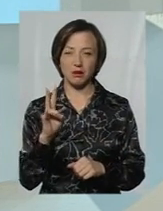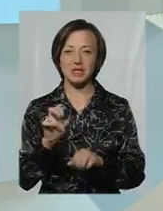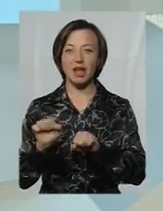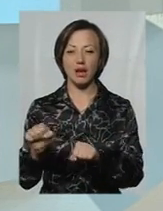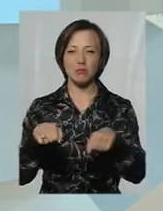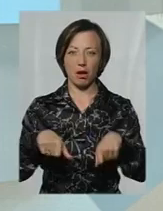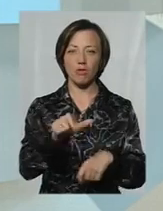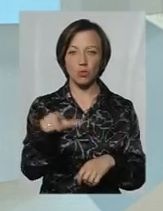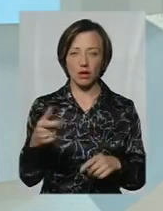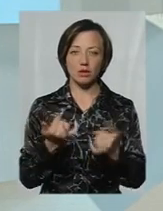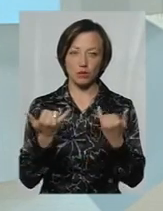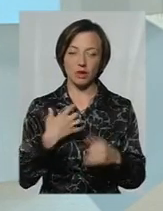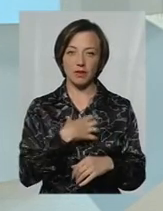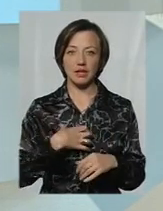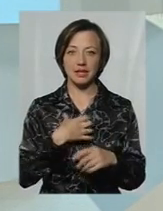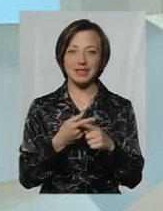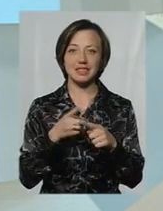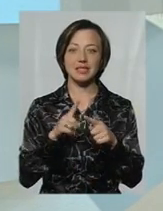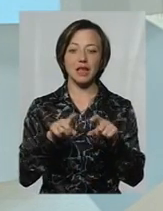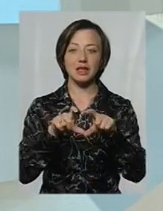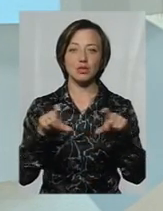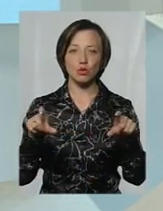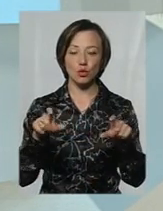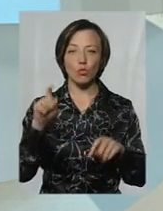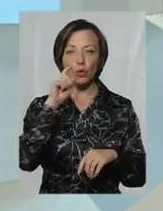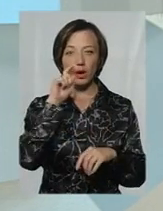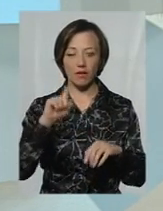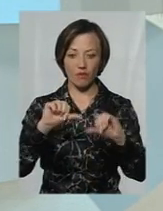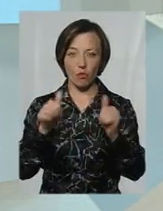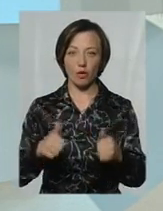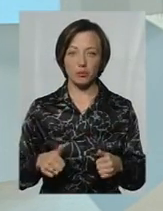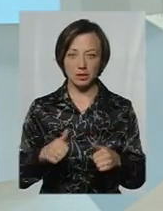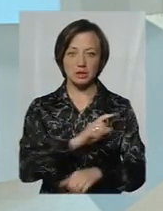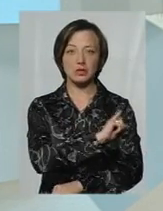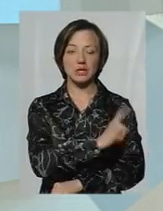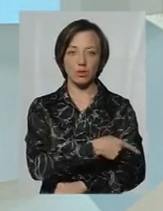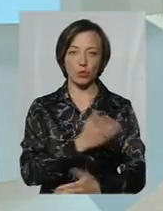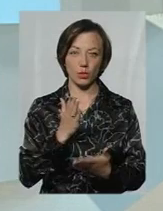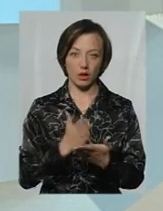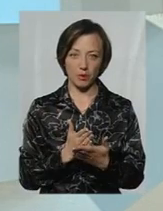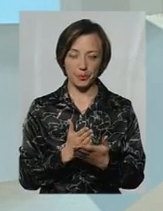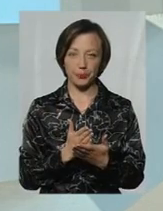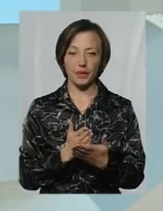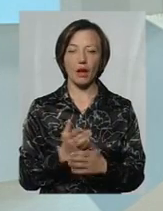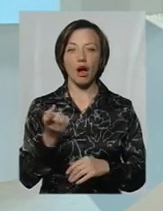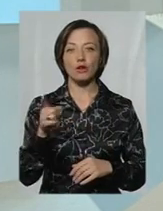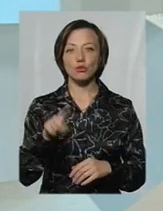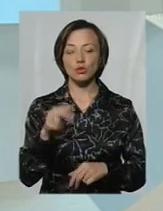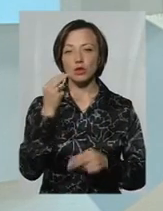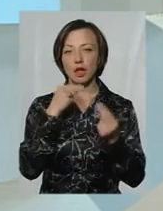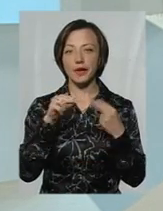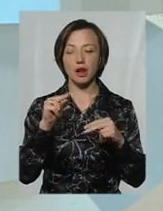Сьогодні інститут саме омбудсмена в Україні, модель, є досить сильною. Тому що